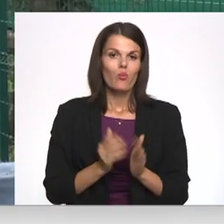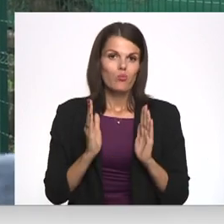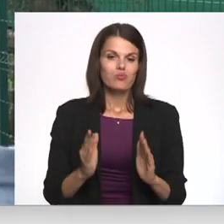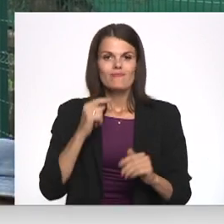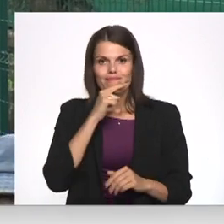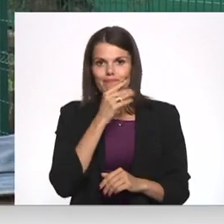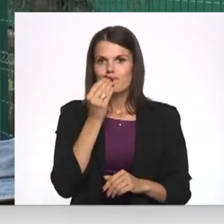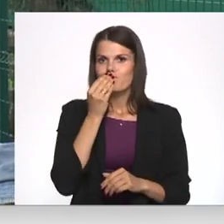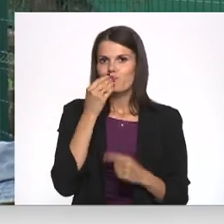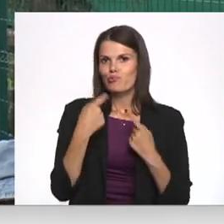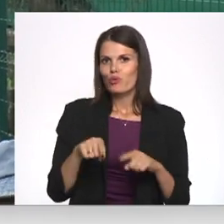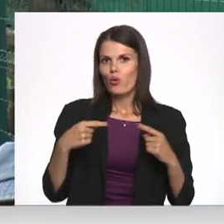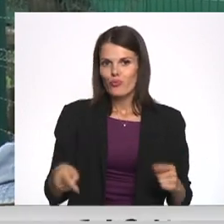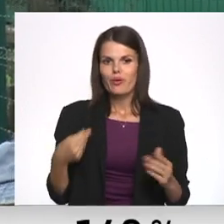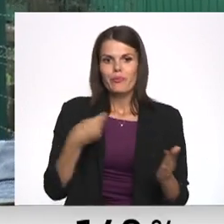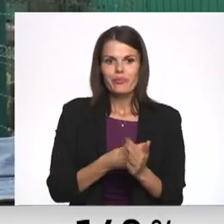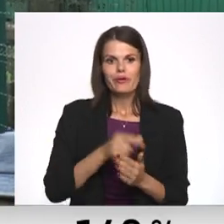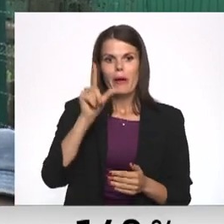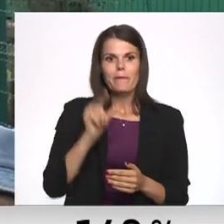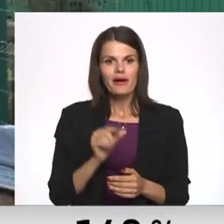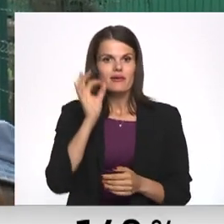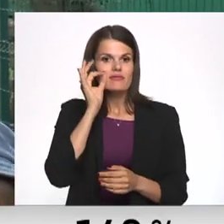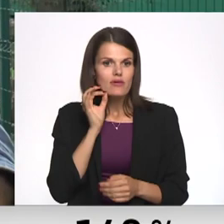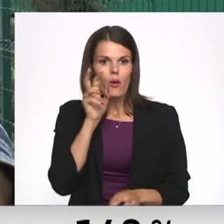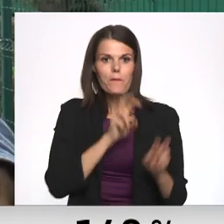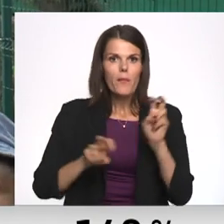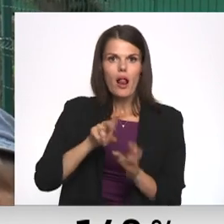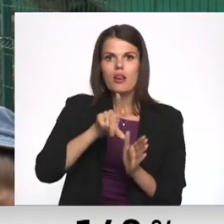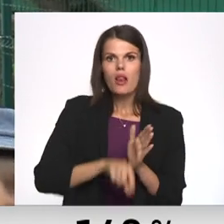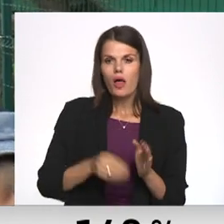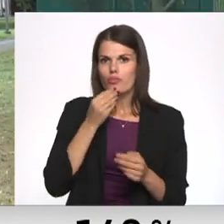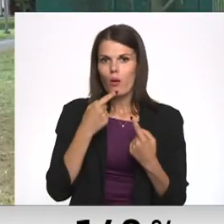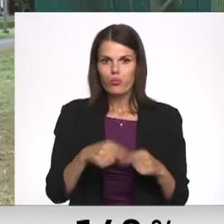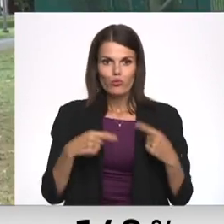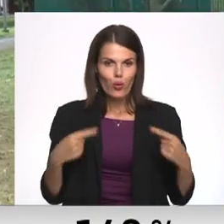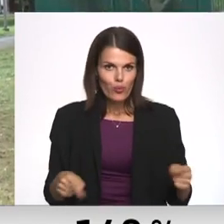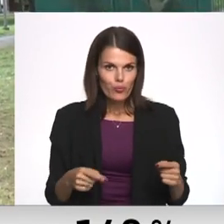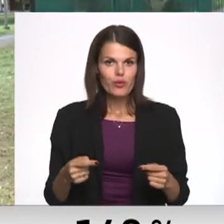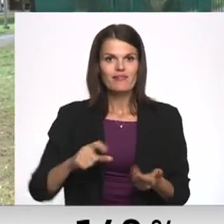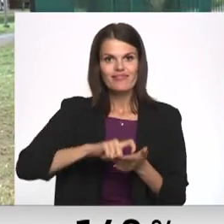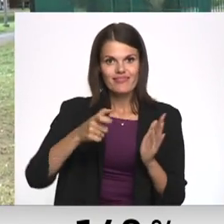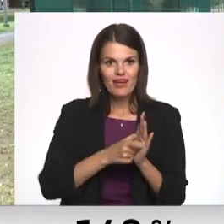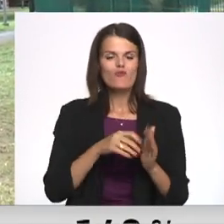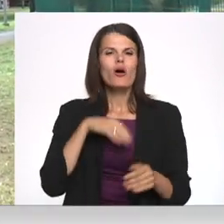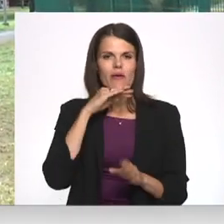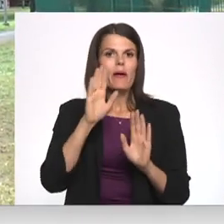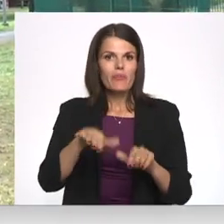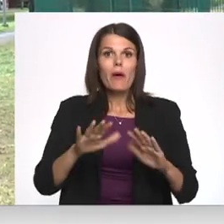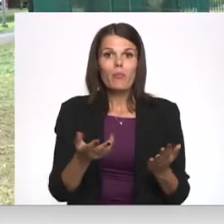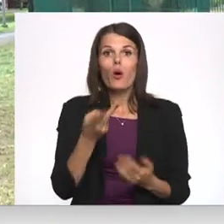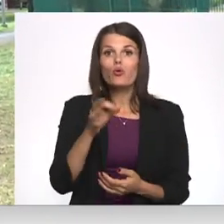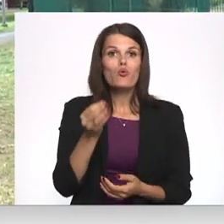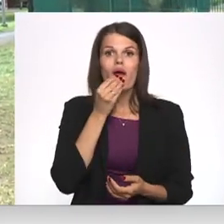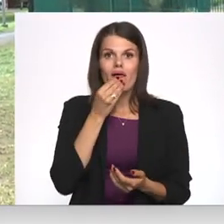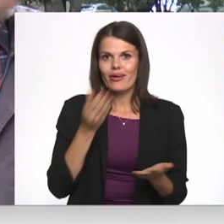Ekonomēsim uz pārtikas produktiem, pirksim mazāk saldumus, meklēsim lētākus produktus. Dzīvoklim pietiks, bet ko